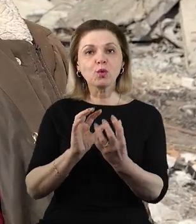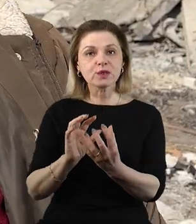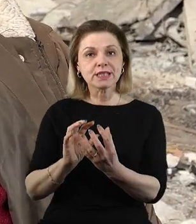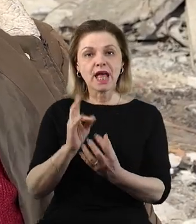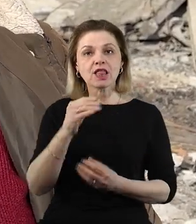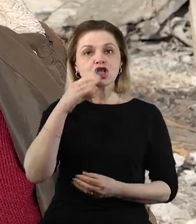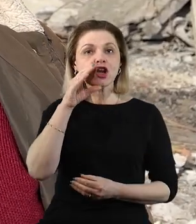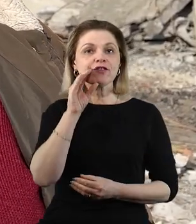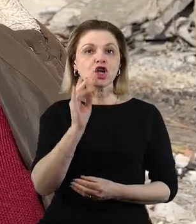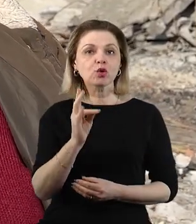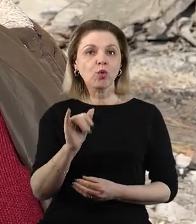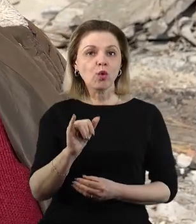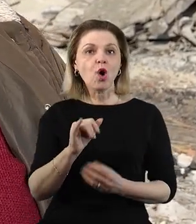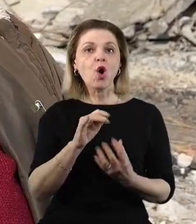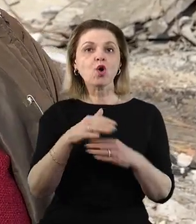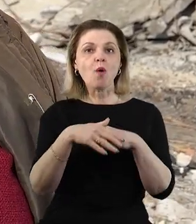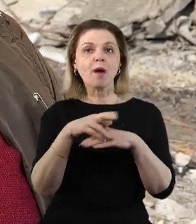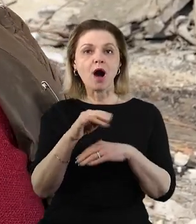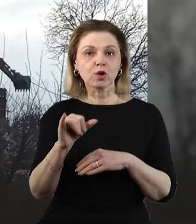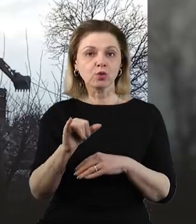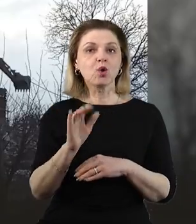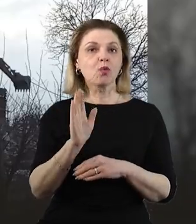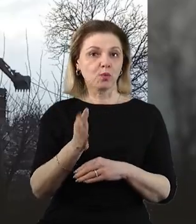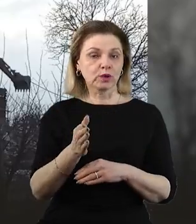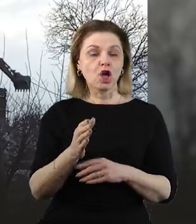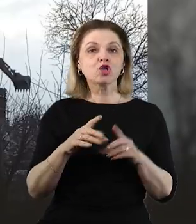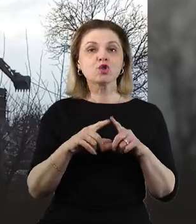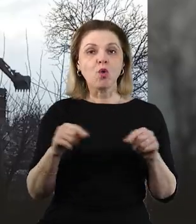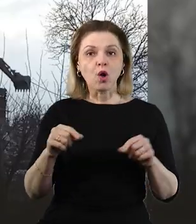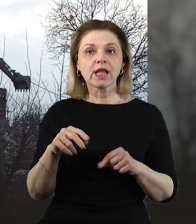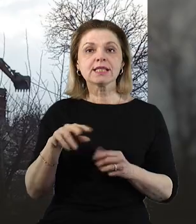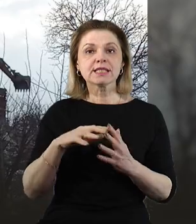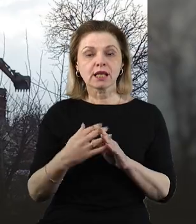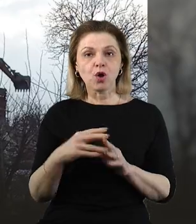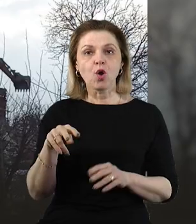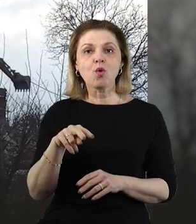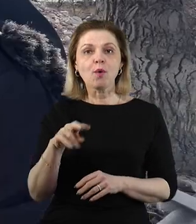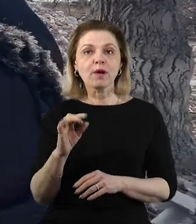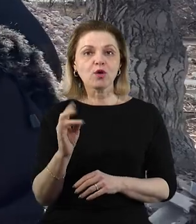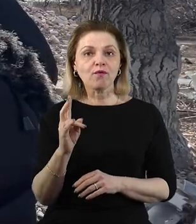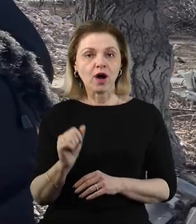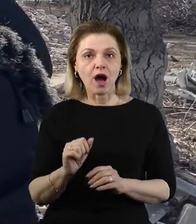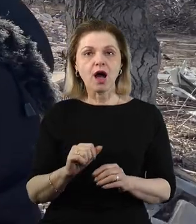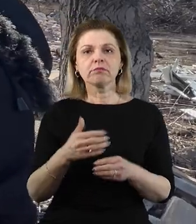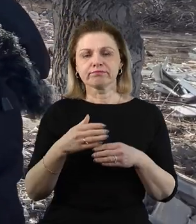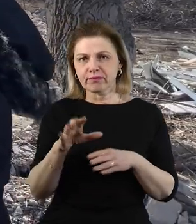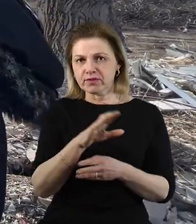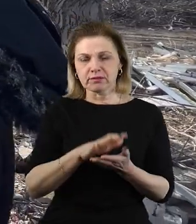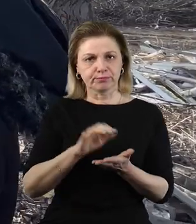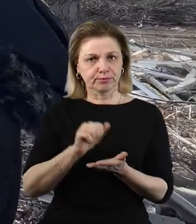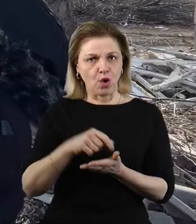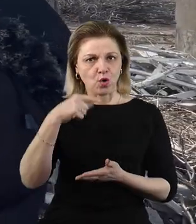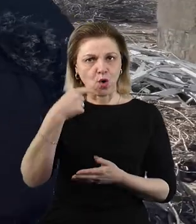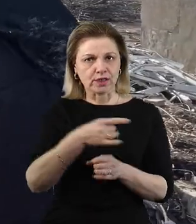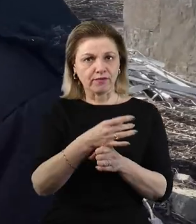якісь на шевченківську громаду прийшли Ну куда нас будуть вазить школу у любомирівці зруйнували російські снаряди розповідає Марина вчителька